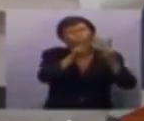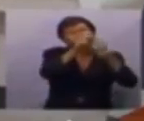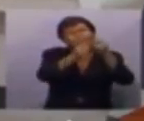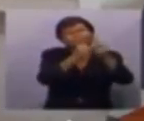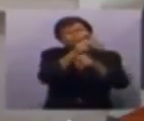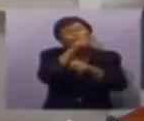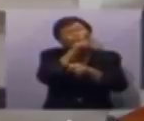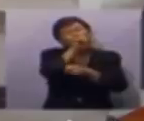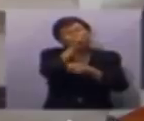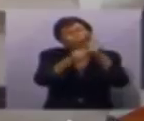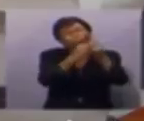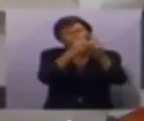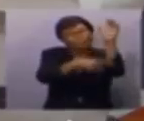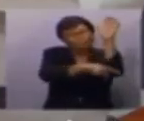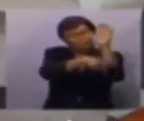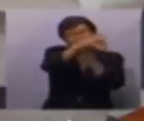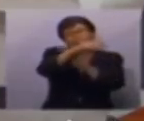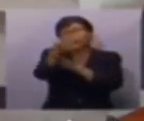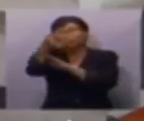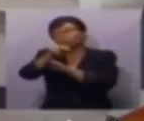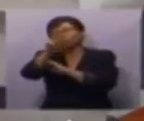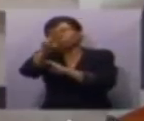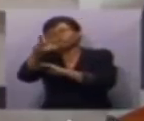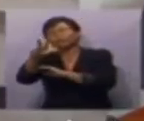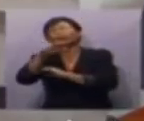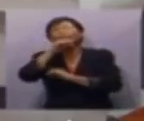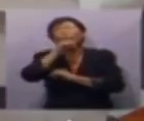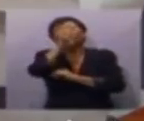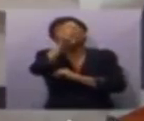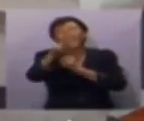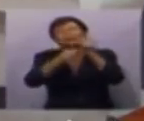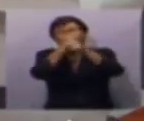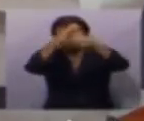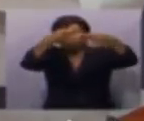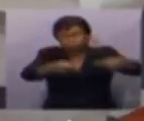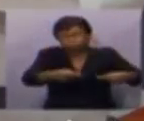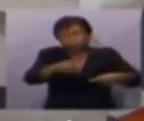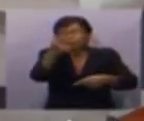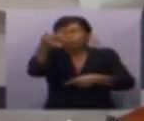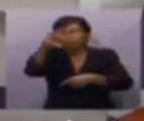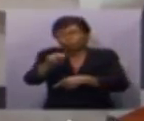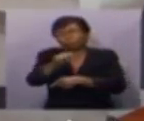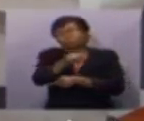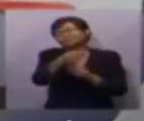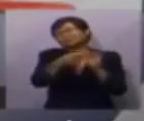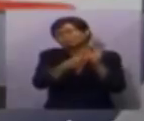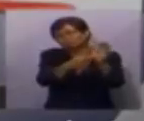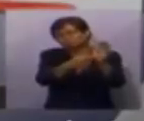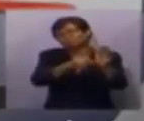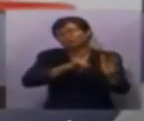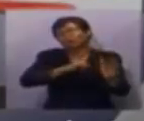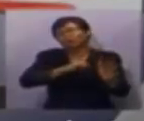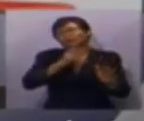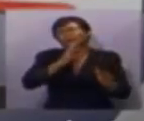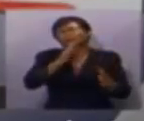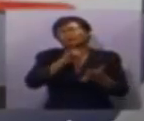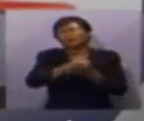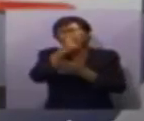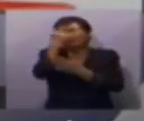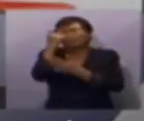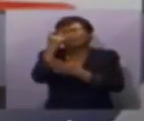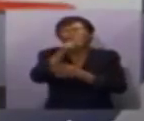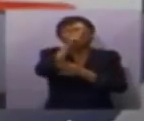tahun bertanding di Parlimen dan di DUN 23 tahun bertanding di DUN. Ini juga merupakan, saya menyebut ini kerana